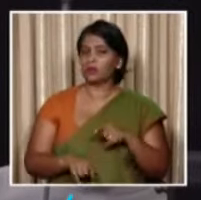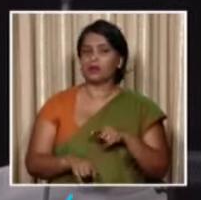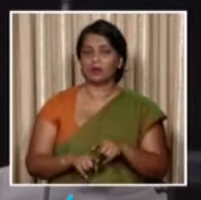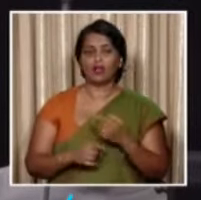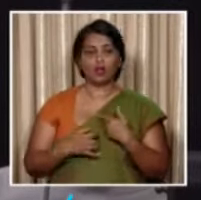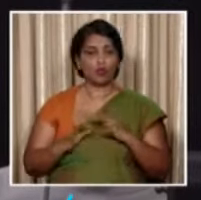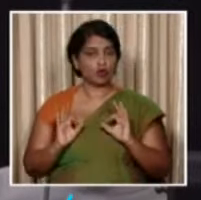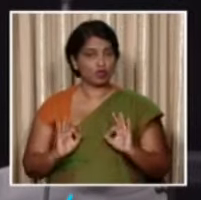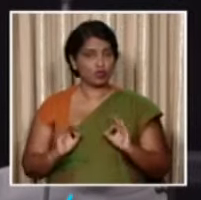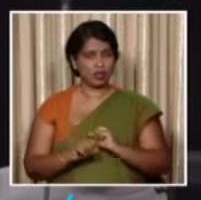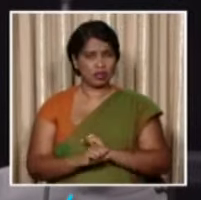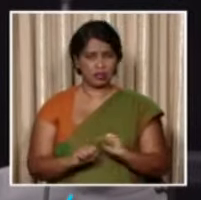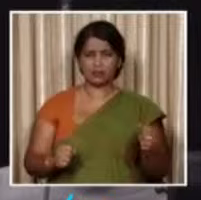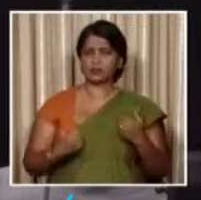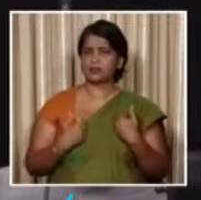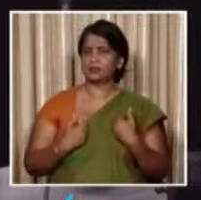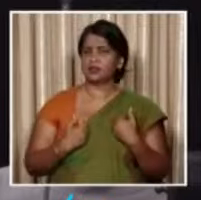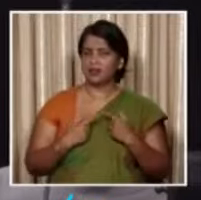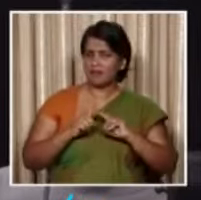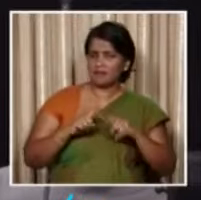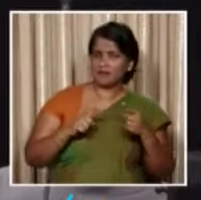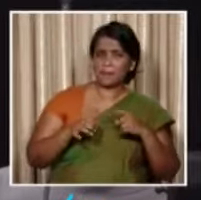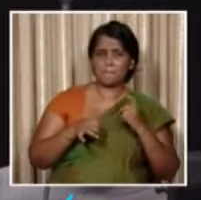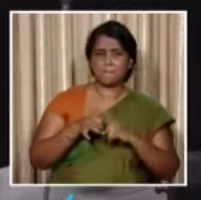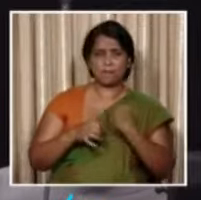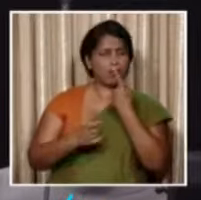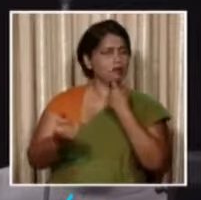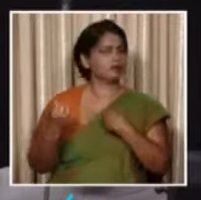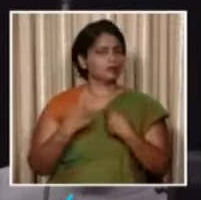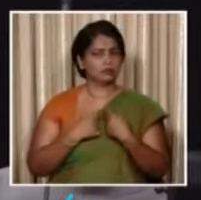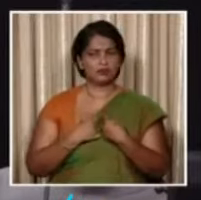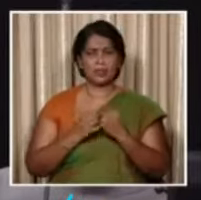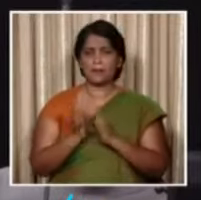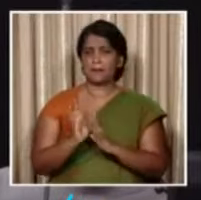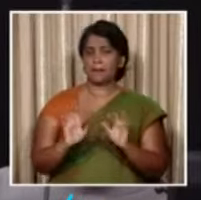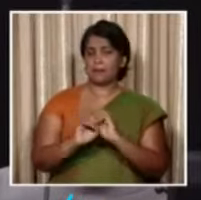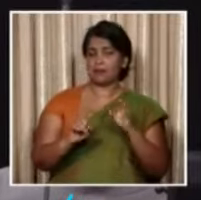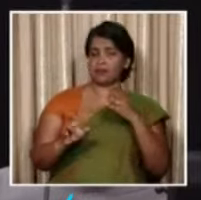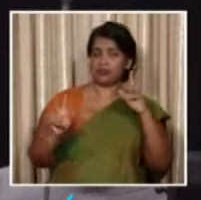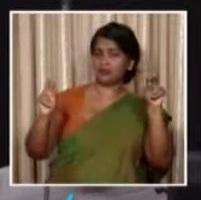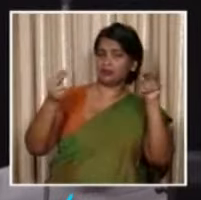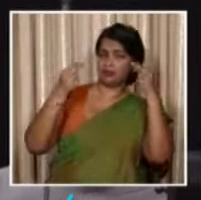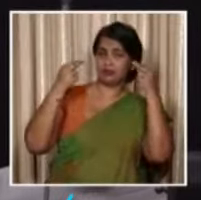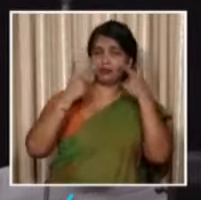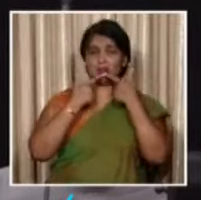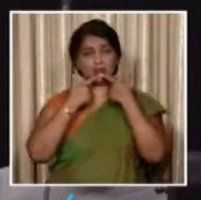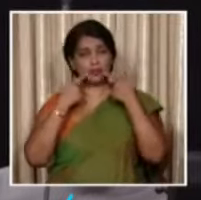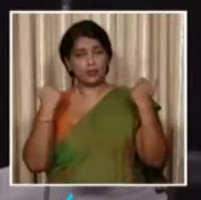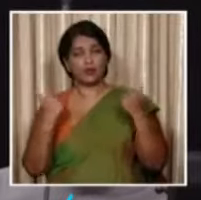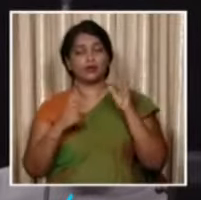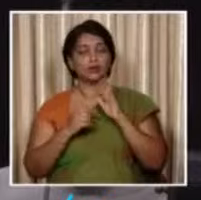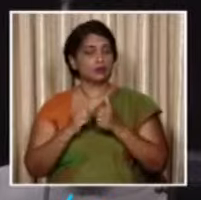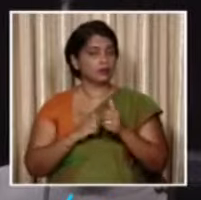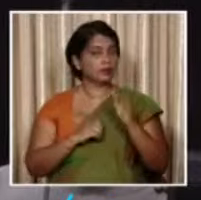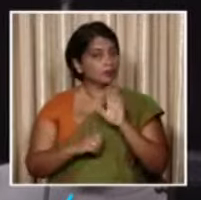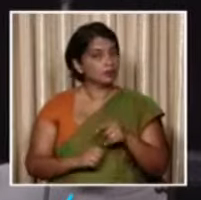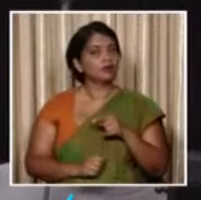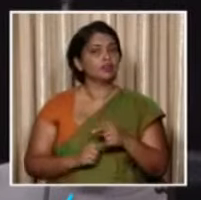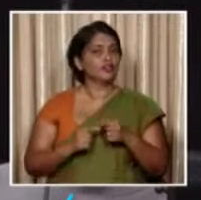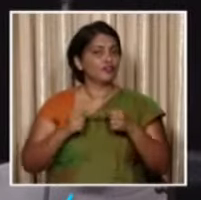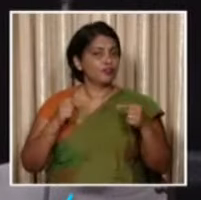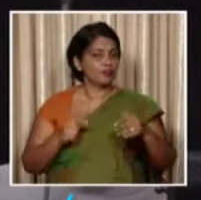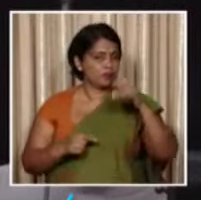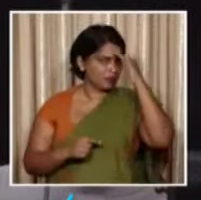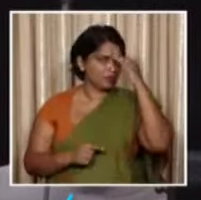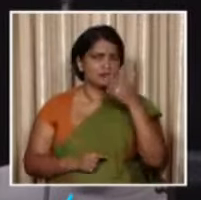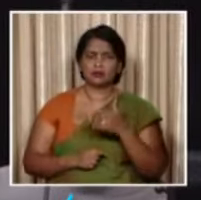අපි සූදානම් නැති විවිධ ප්‍රශ්න ඇවිල්ලා මතු කරලා ඒක මාධ්‍ය ඉදිරියේ වීරත්වය හුවා දක්වන්න උත්සාහ කරනවා නම් විපක්ෂ